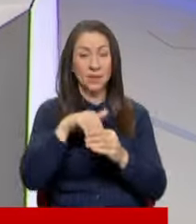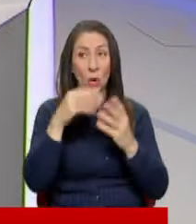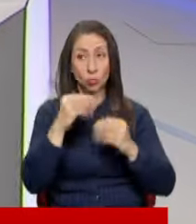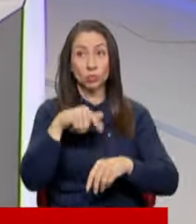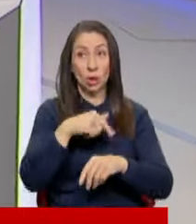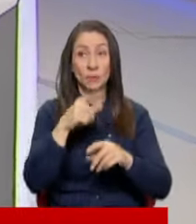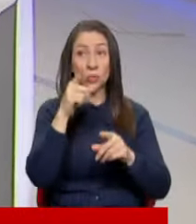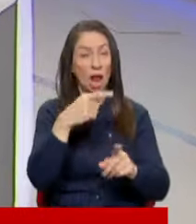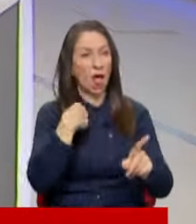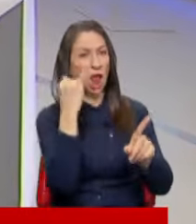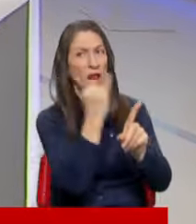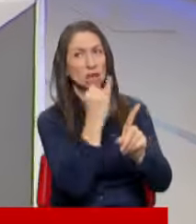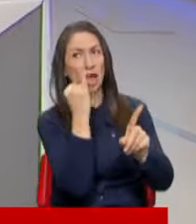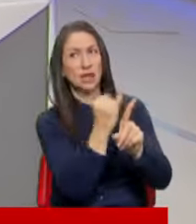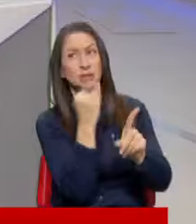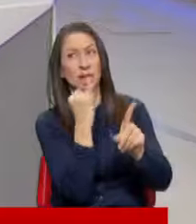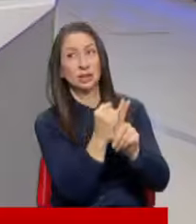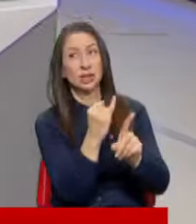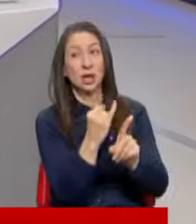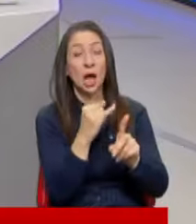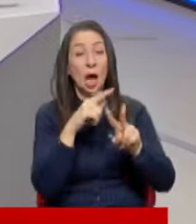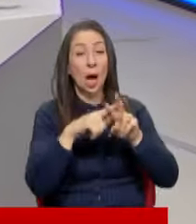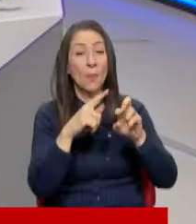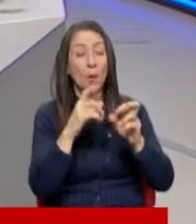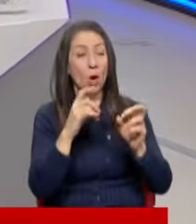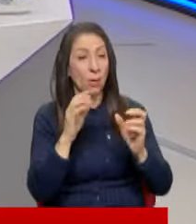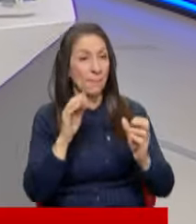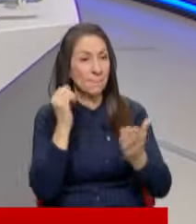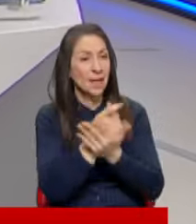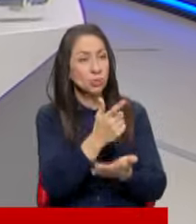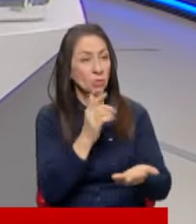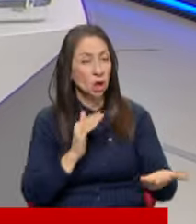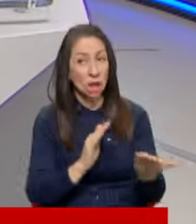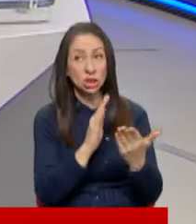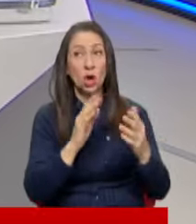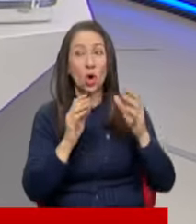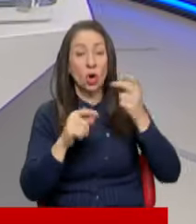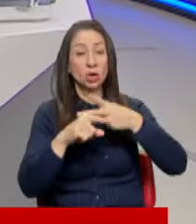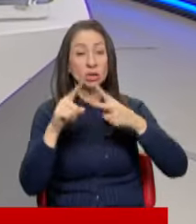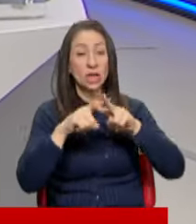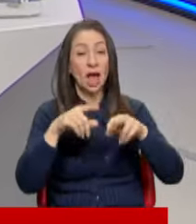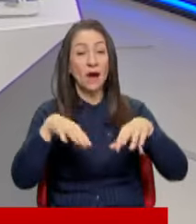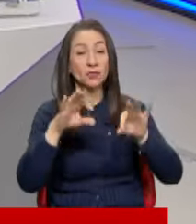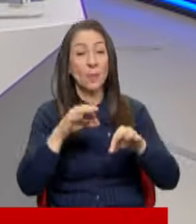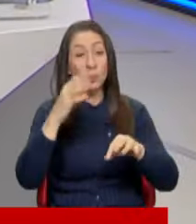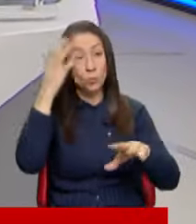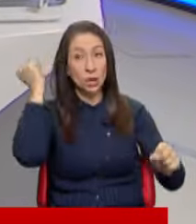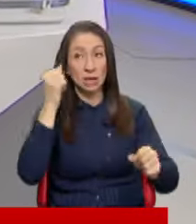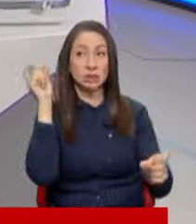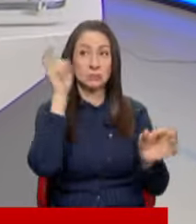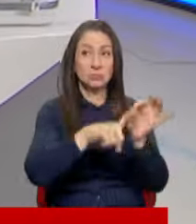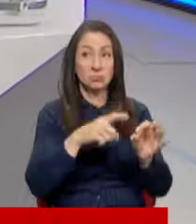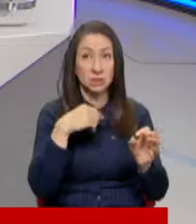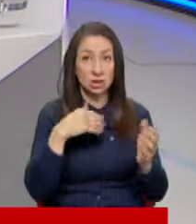olduğum dönemde bunları eleştirdim Apo'nun mektubuna karşı çıktım Ozan Ceyhun'un Avusturya'ya büyükelçi olmasına karşı